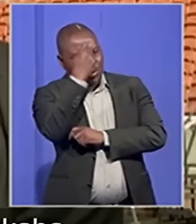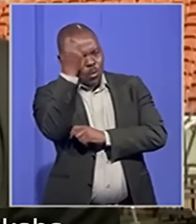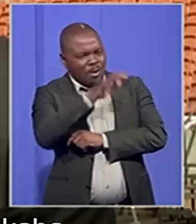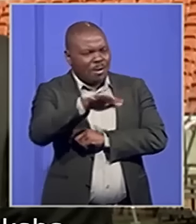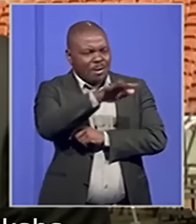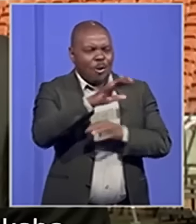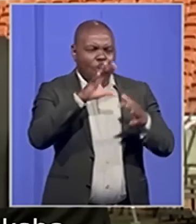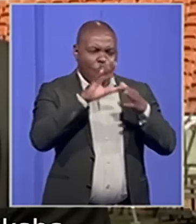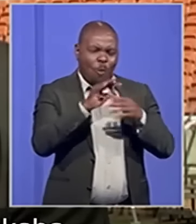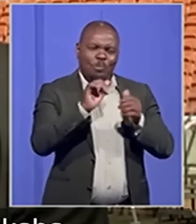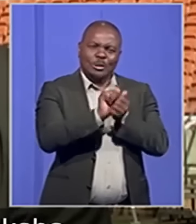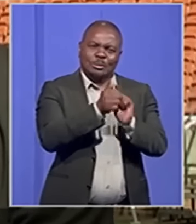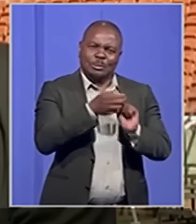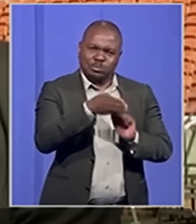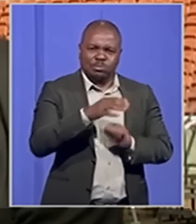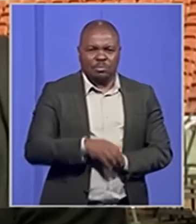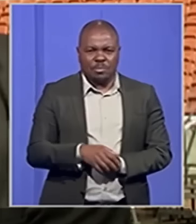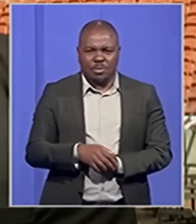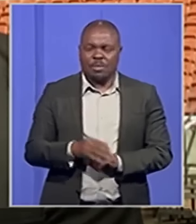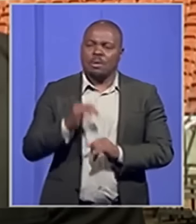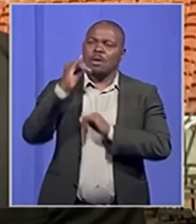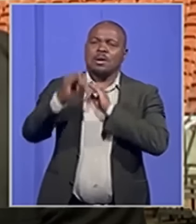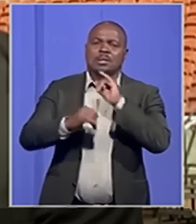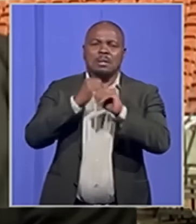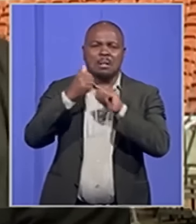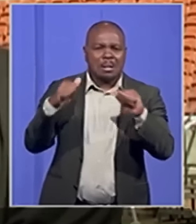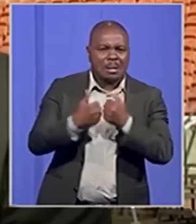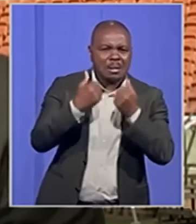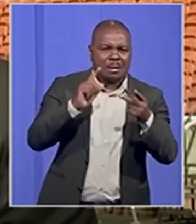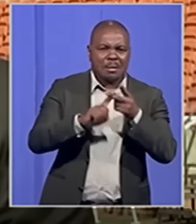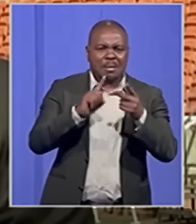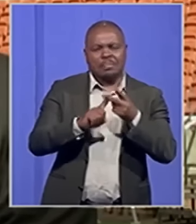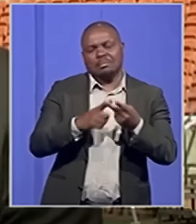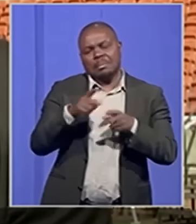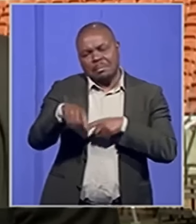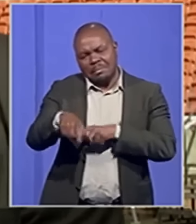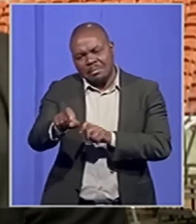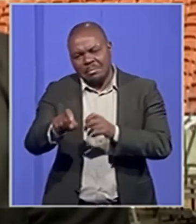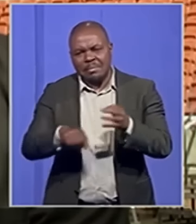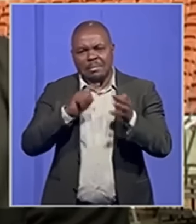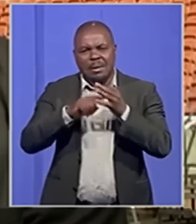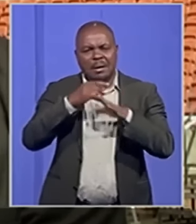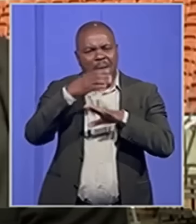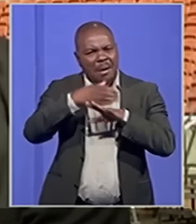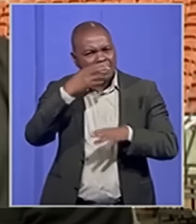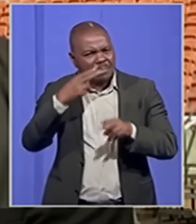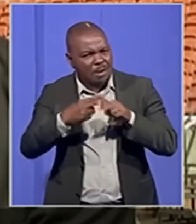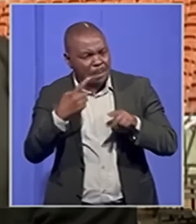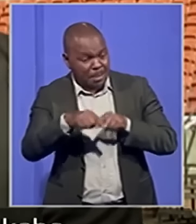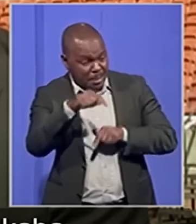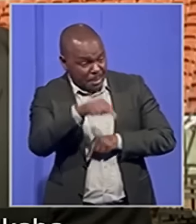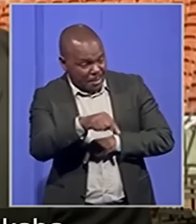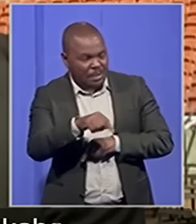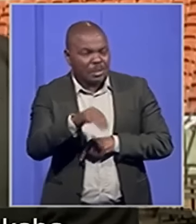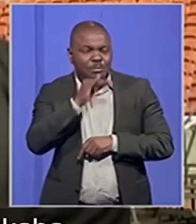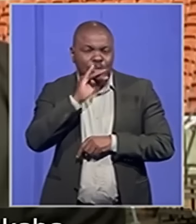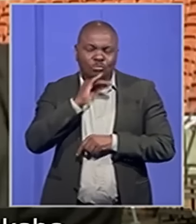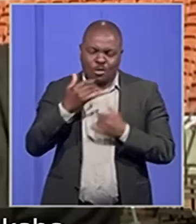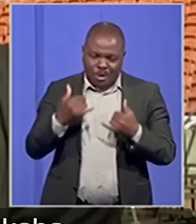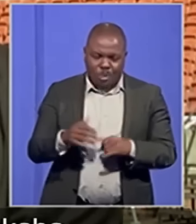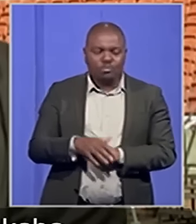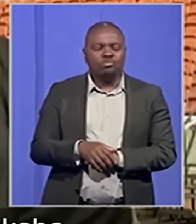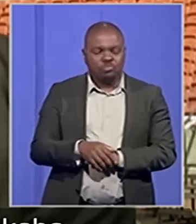go swara dipapadi tša boditšhabatšhaba le tša Bedway Premiership le tša megopo ke se ile gore se re kgontšitše gore re be re feleletše